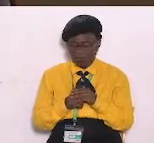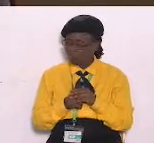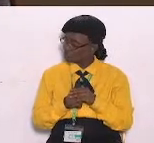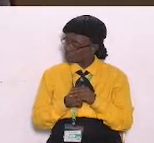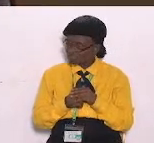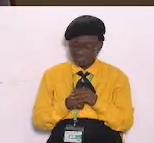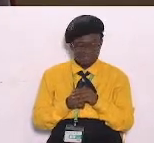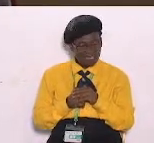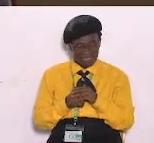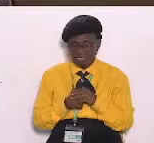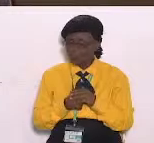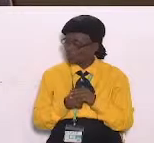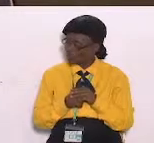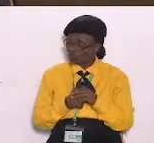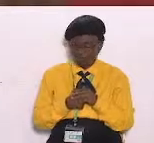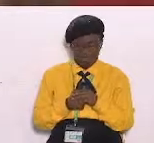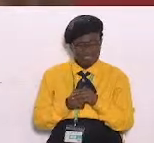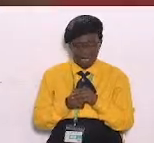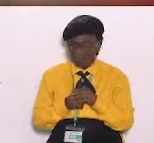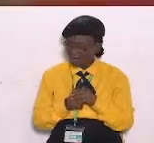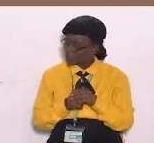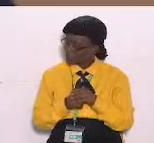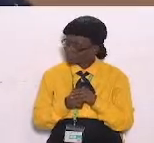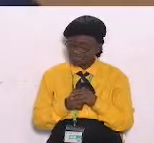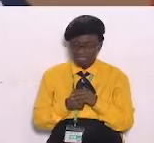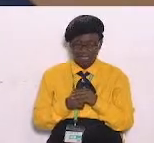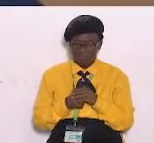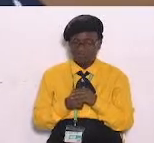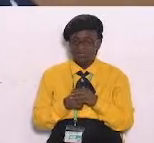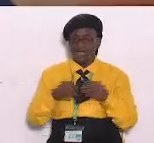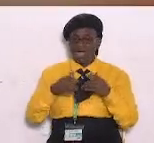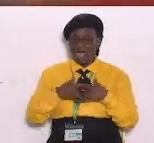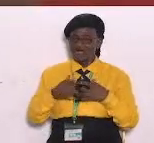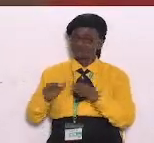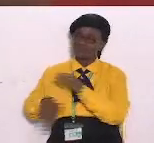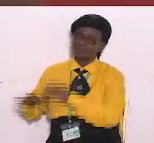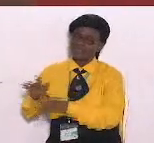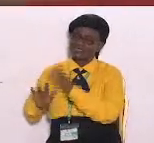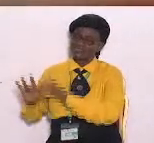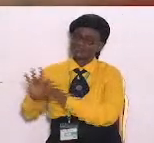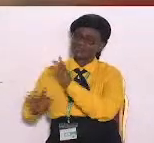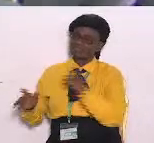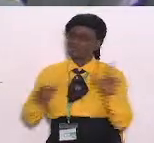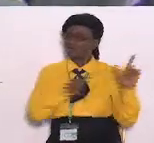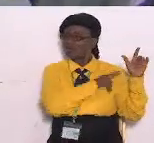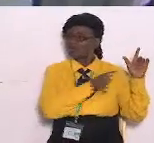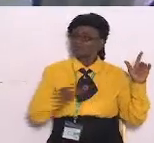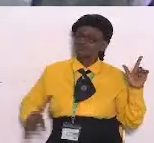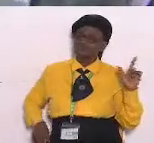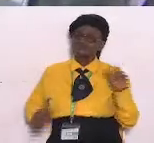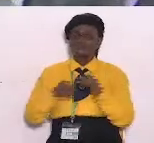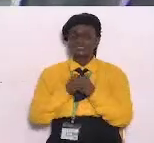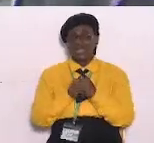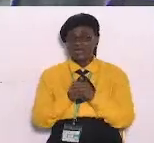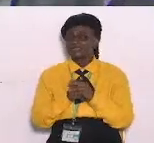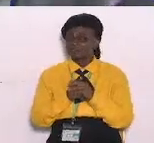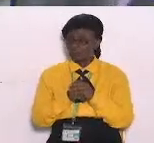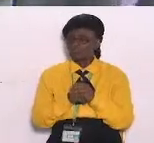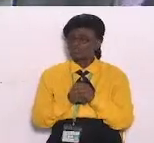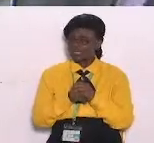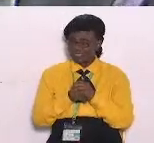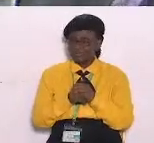pitié a pitié Seigneur a pitié a pitié de